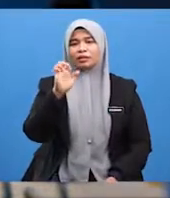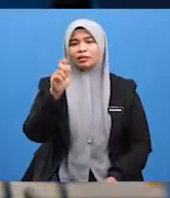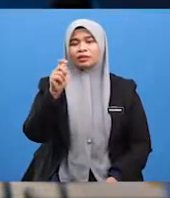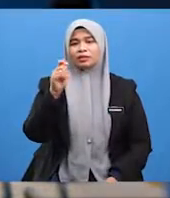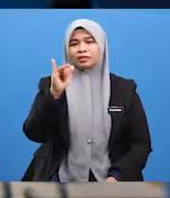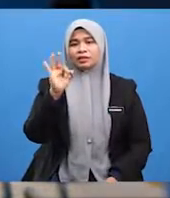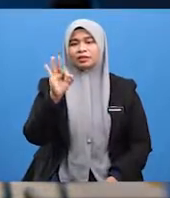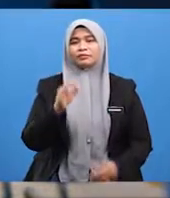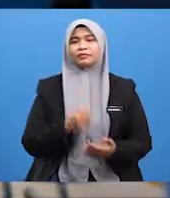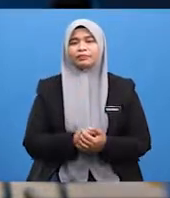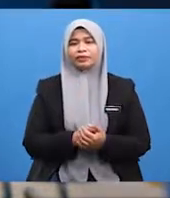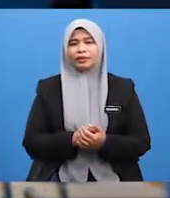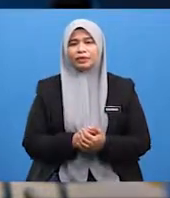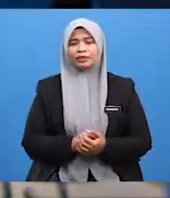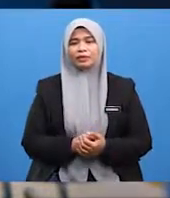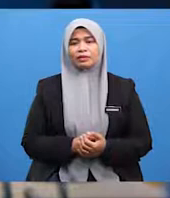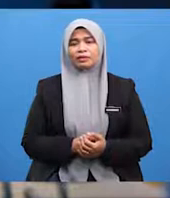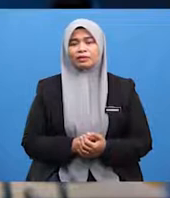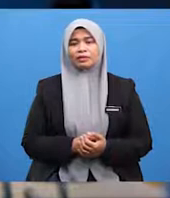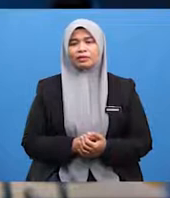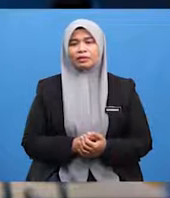pelbagai sudut atau perspektif.